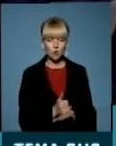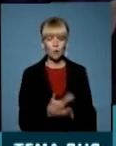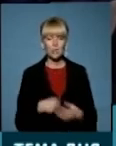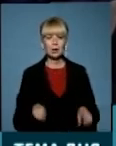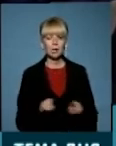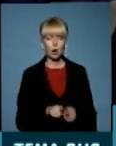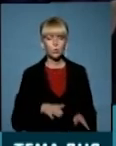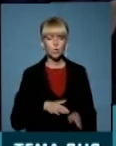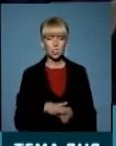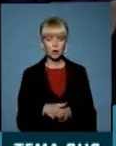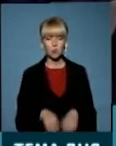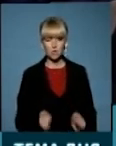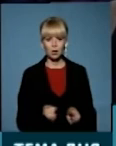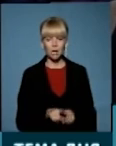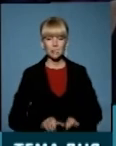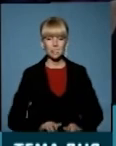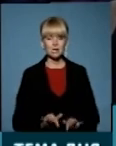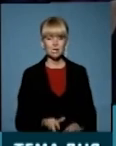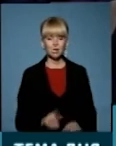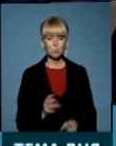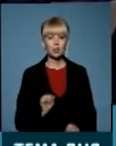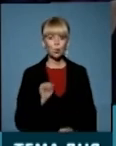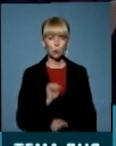також здійснювали заходи щодо